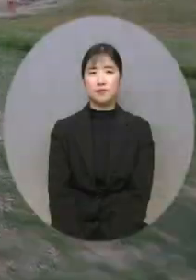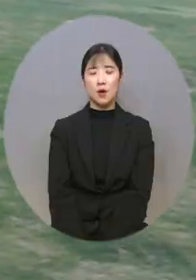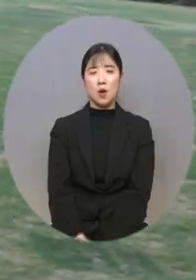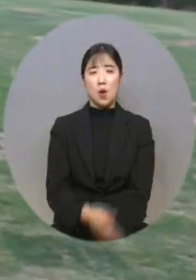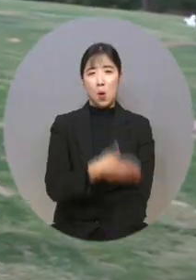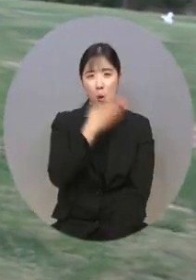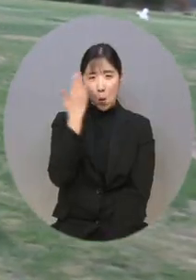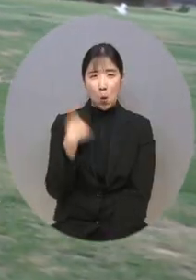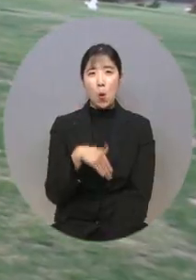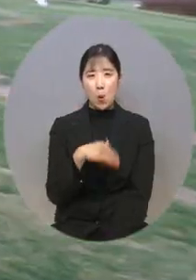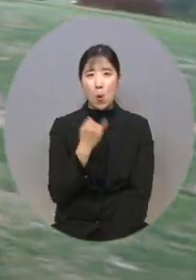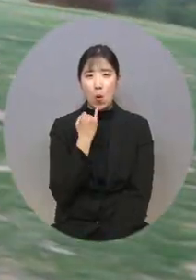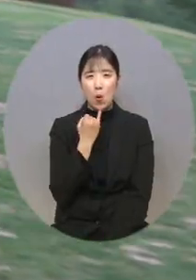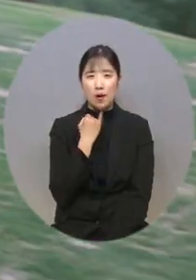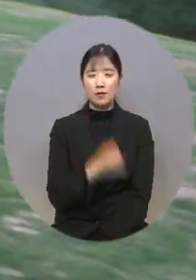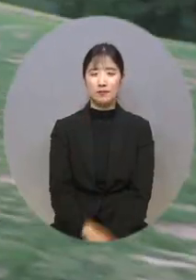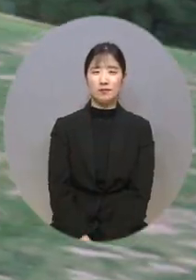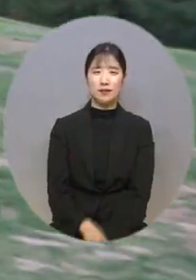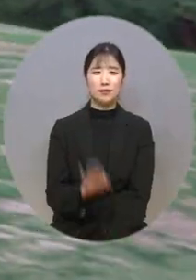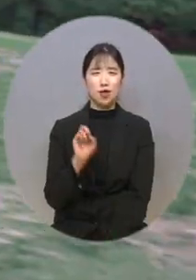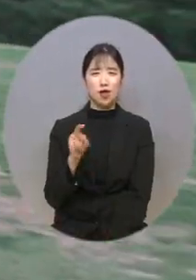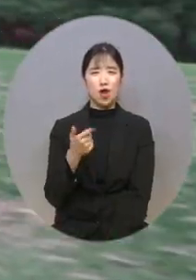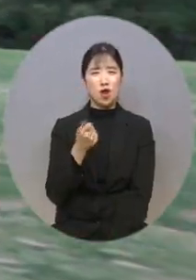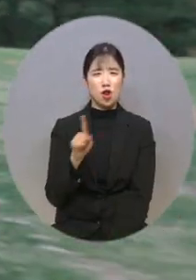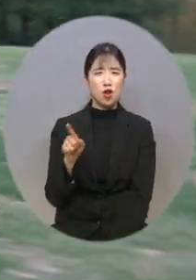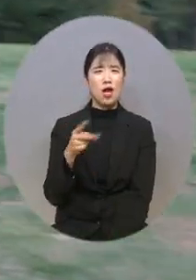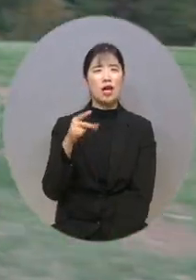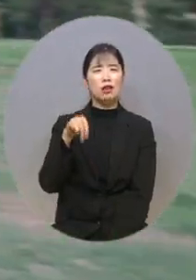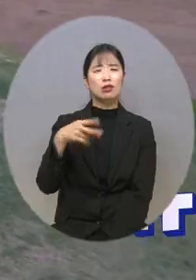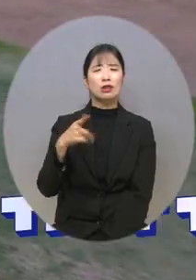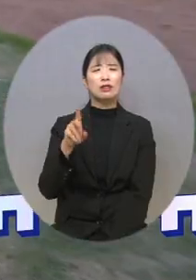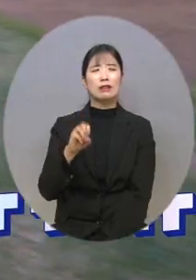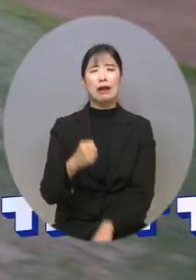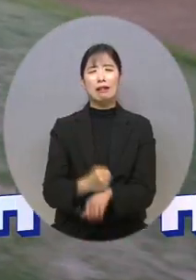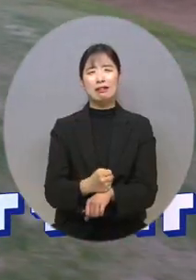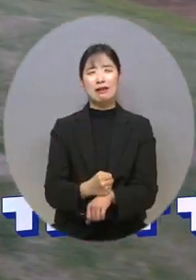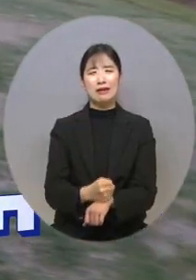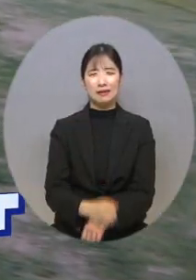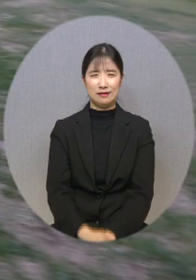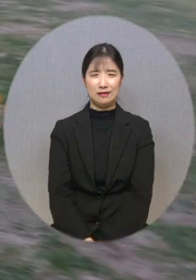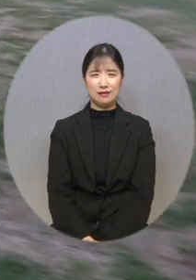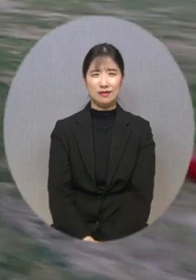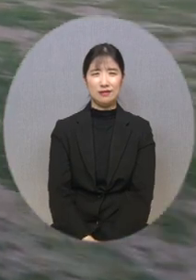다행이다. 누나가 뒷땅을 쳤습니다. 아유,